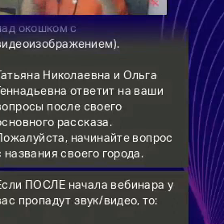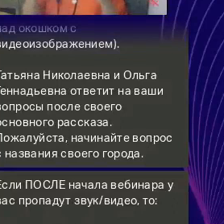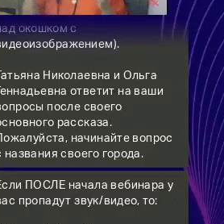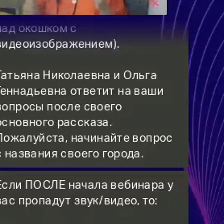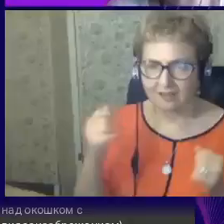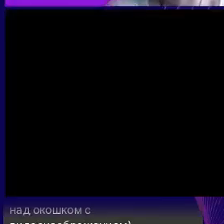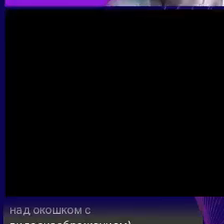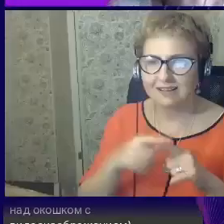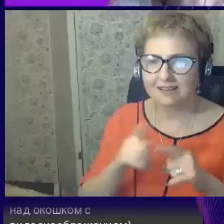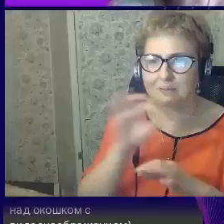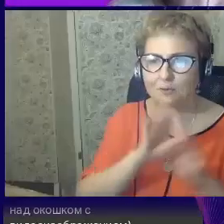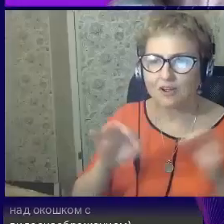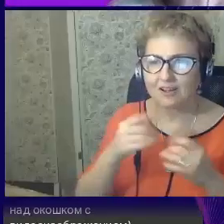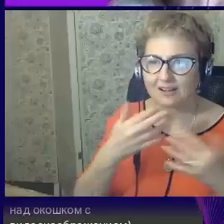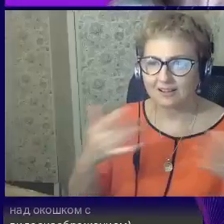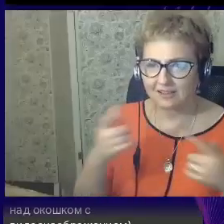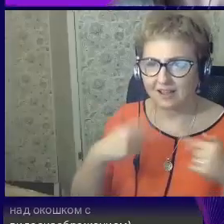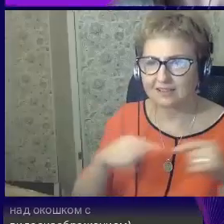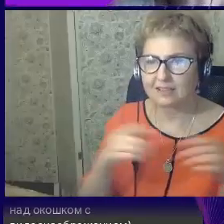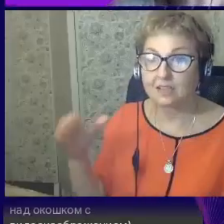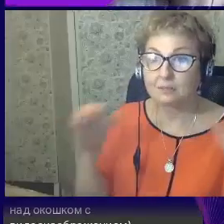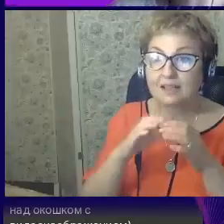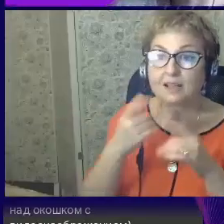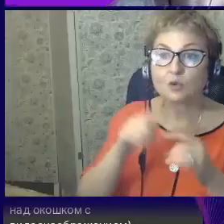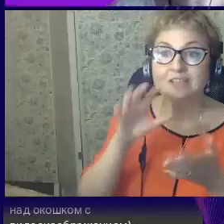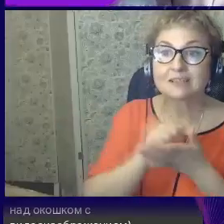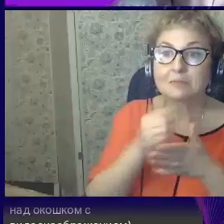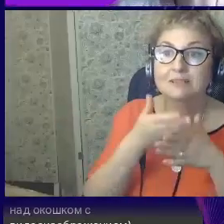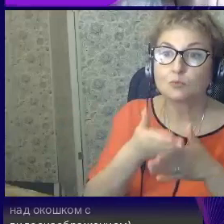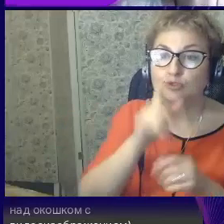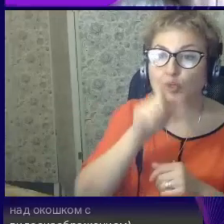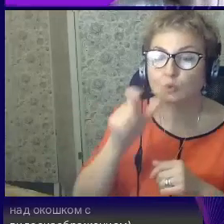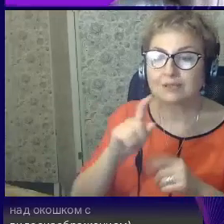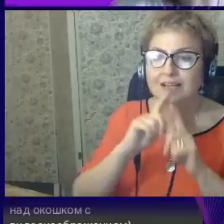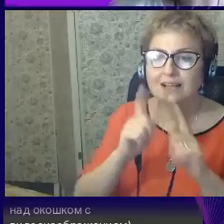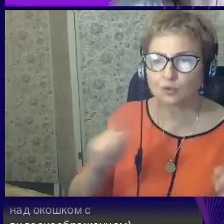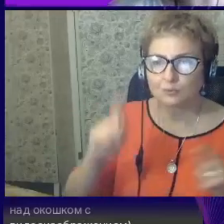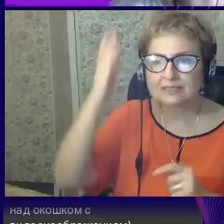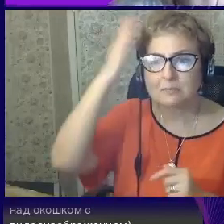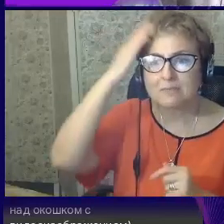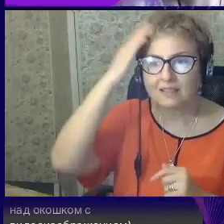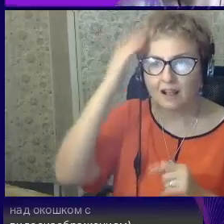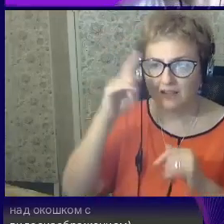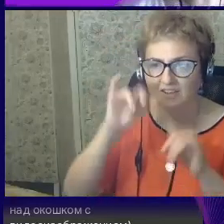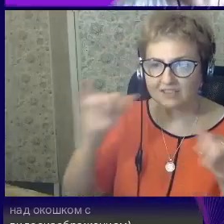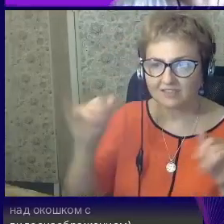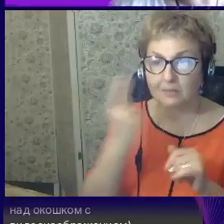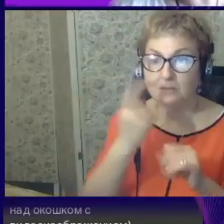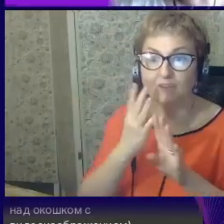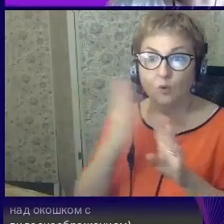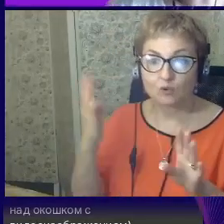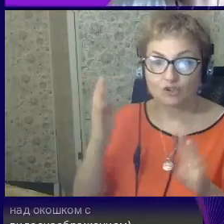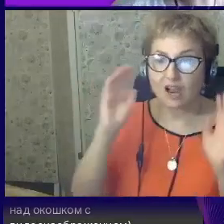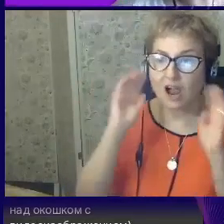который объединяет сразу несколько организаций, которые занимаются помощью людям с особенностями ментального развития. В первую